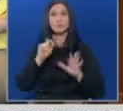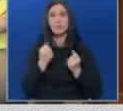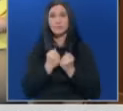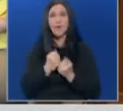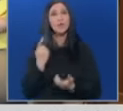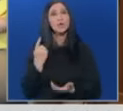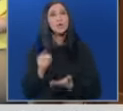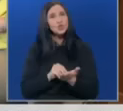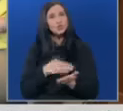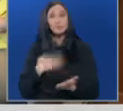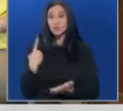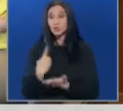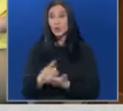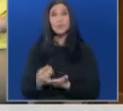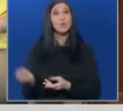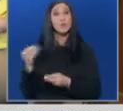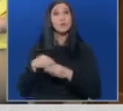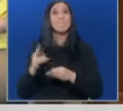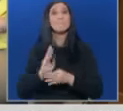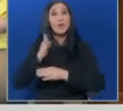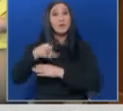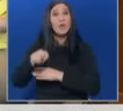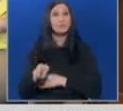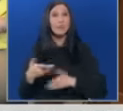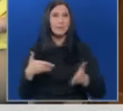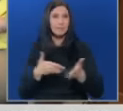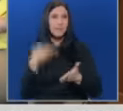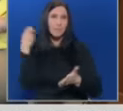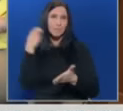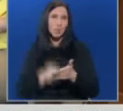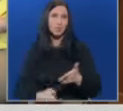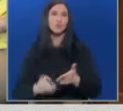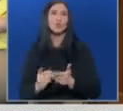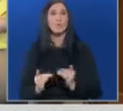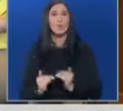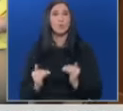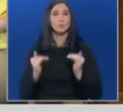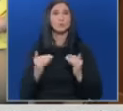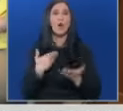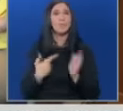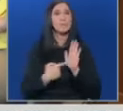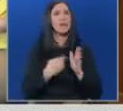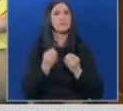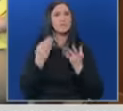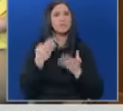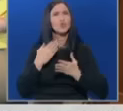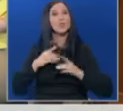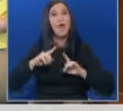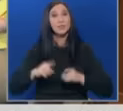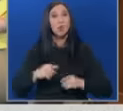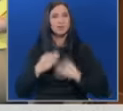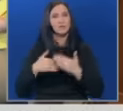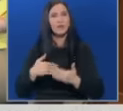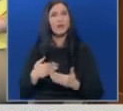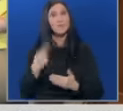за свое задължение да допринеса за преодоляване на това препятствие на простото пропорционално представяне, възможно най-скоро. Следователно, възнамерявам да